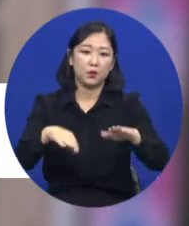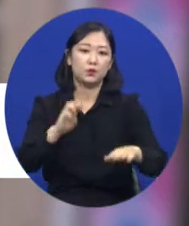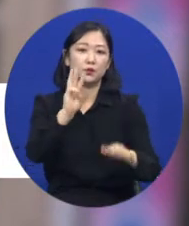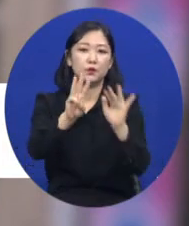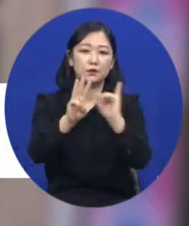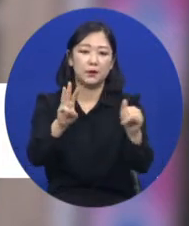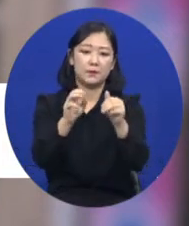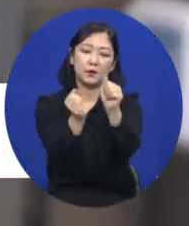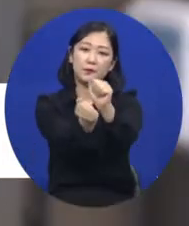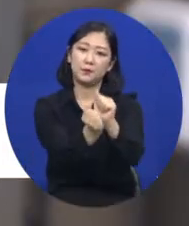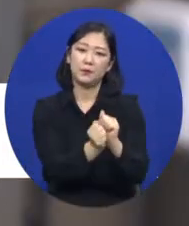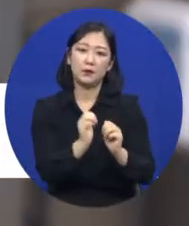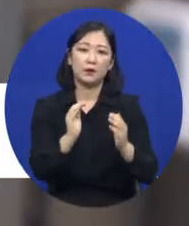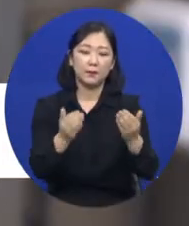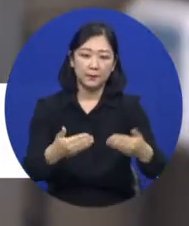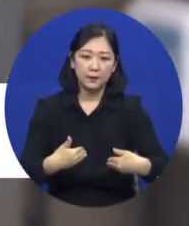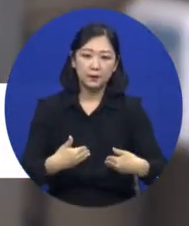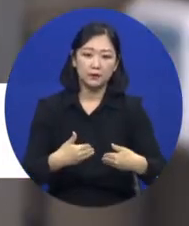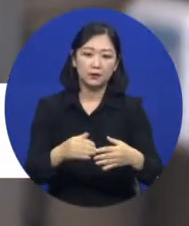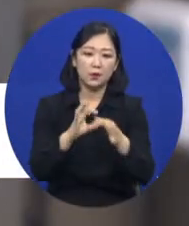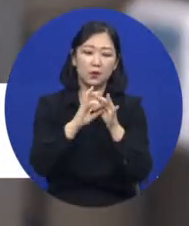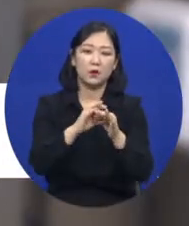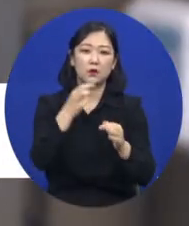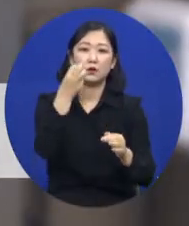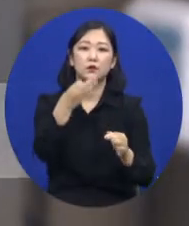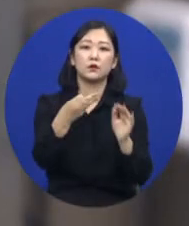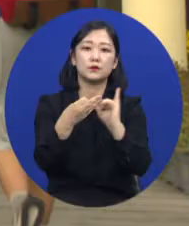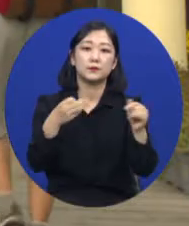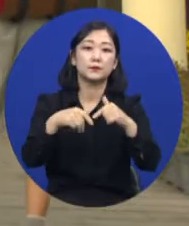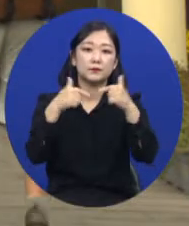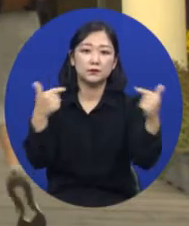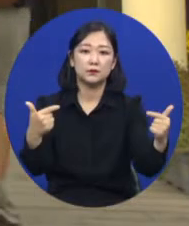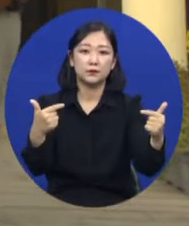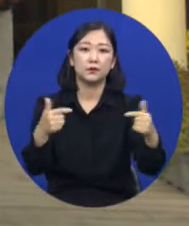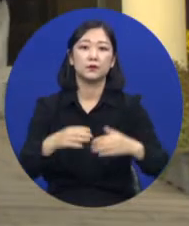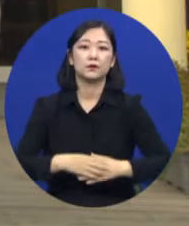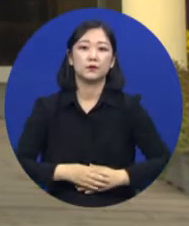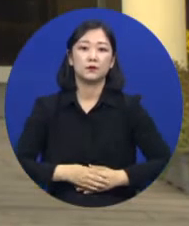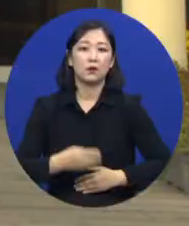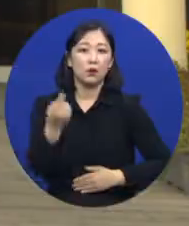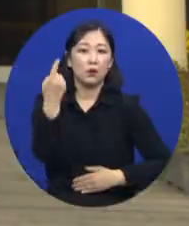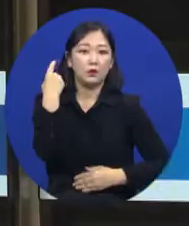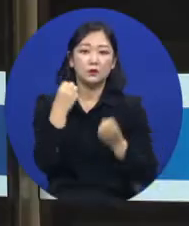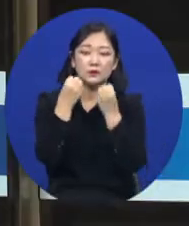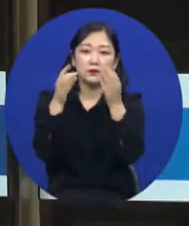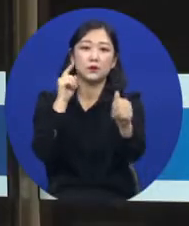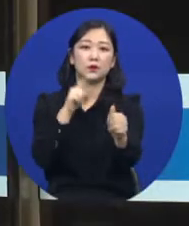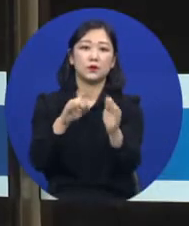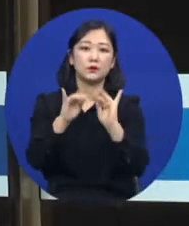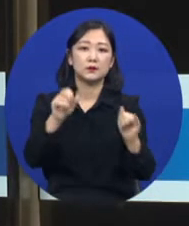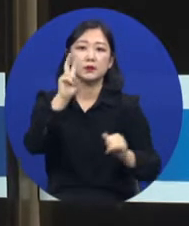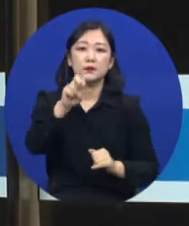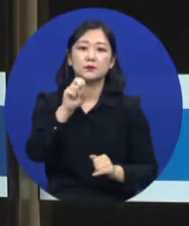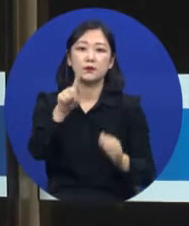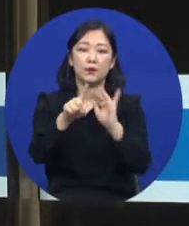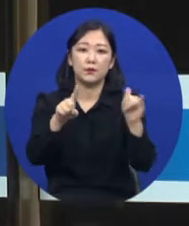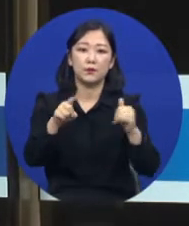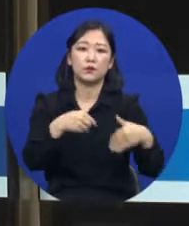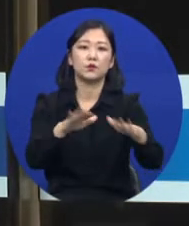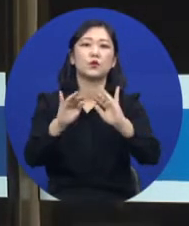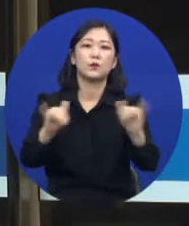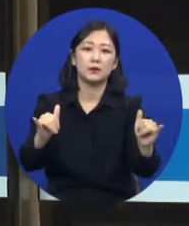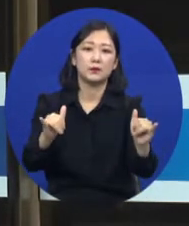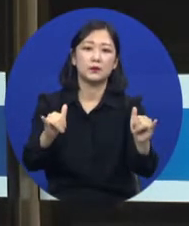따라 양성 판정을 받아 관련 확신 자는 13명으로 늘었습니다 어제 신규 확진 자 21명은 모두 제주도 밍